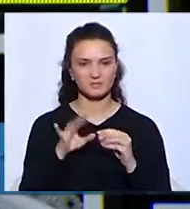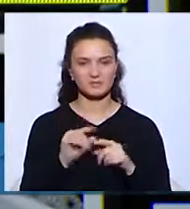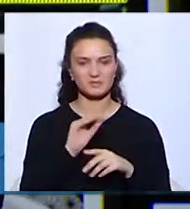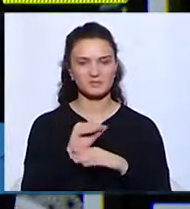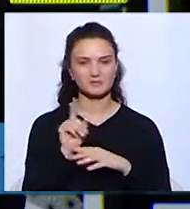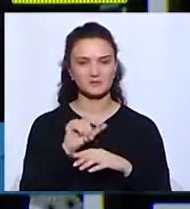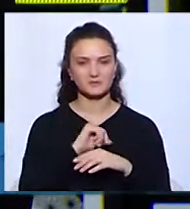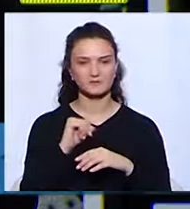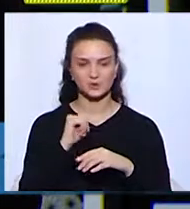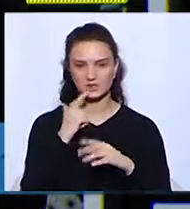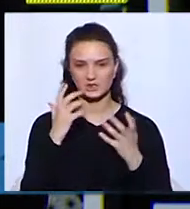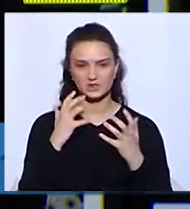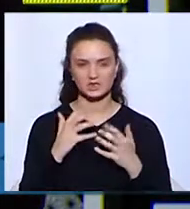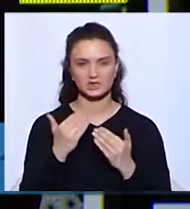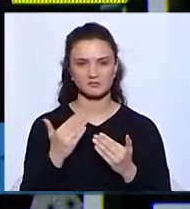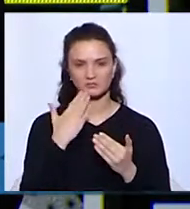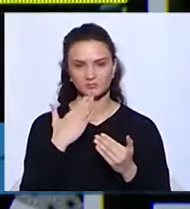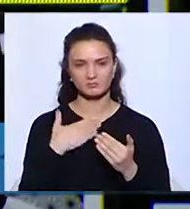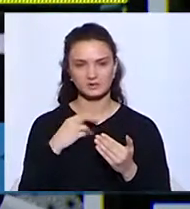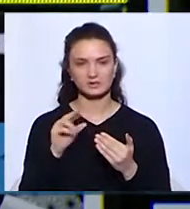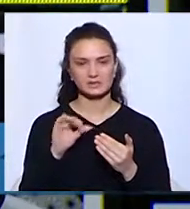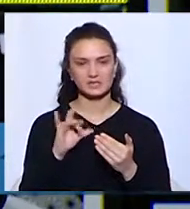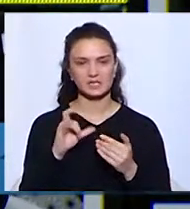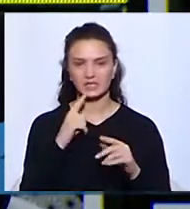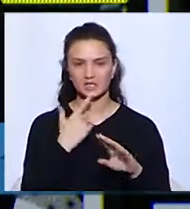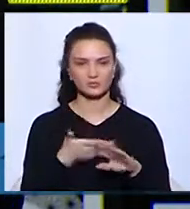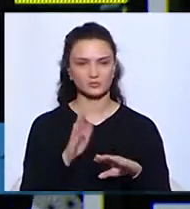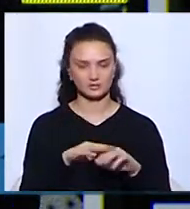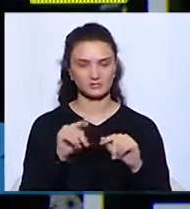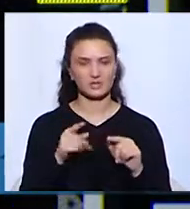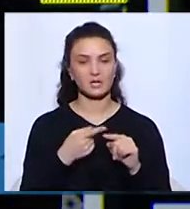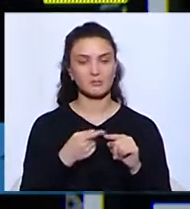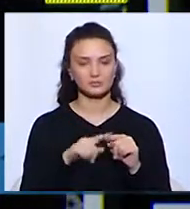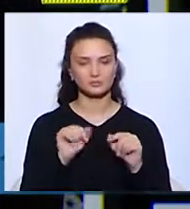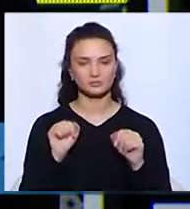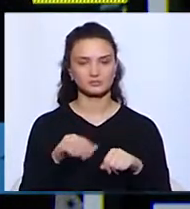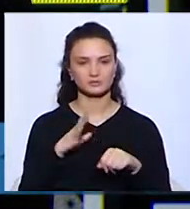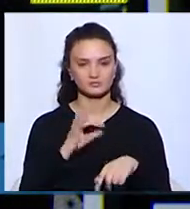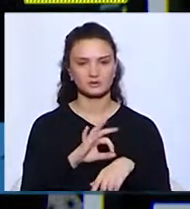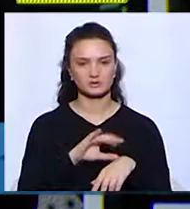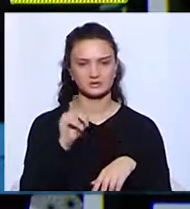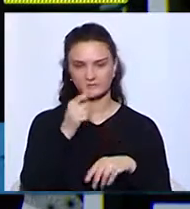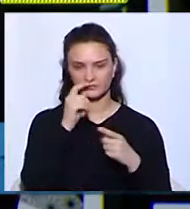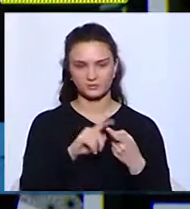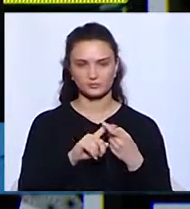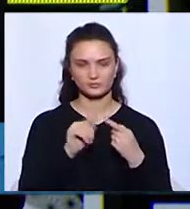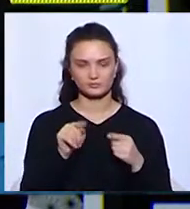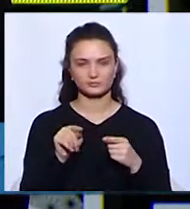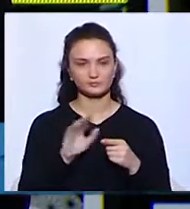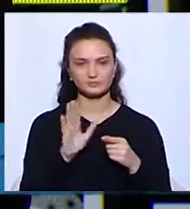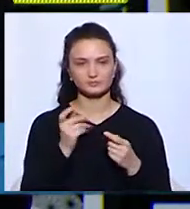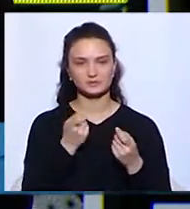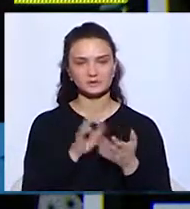ემატება ის, რომ თვითონ წითელას ახასიათებს დიარეით გართულება. ამიტომ შეიძლება პაციენტს, ვირუსულია ეს დიარეა და